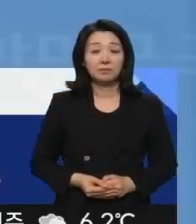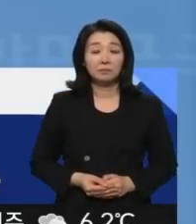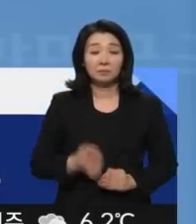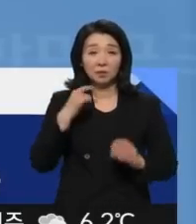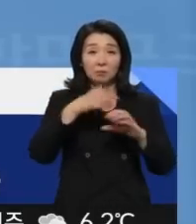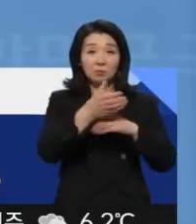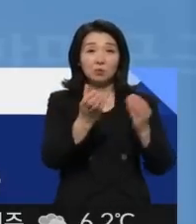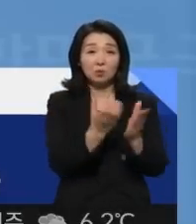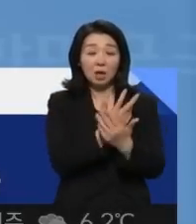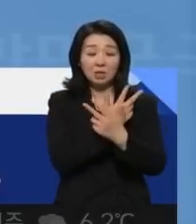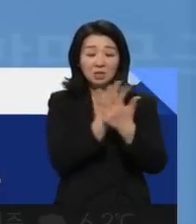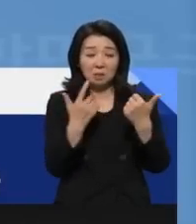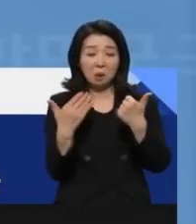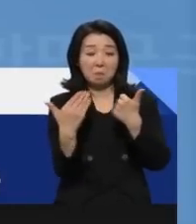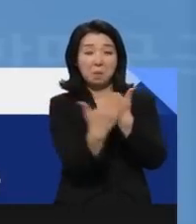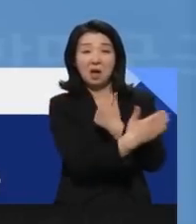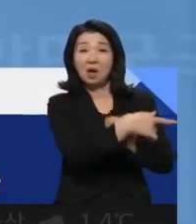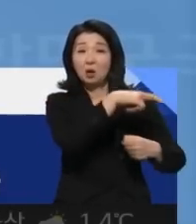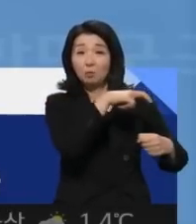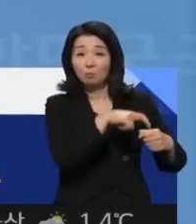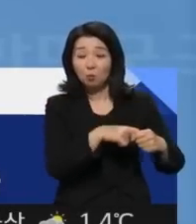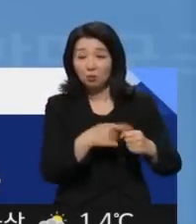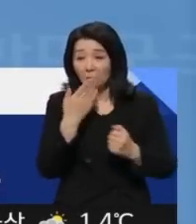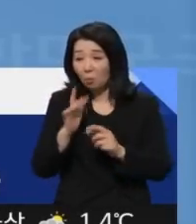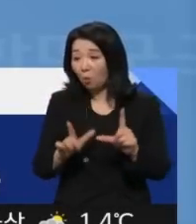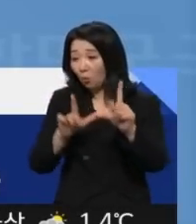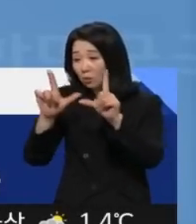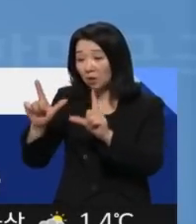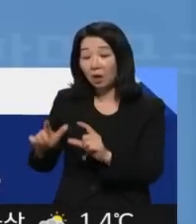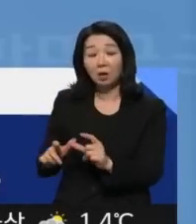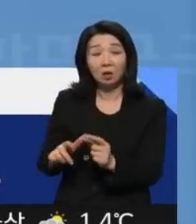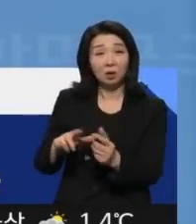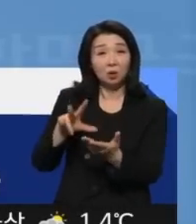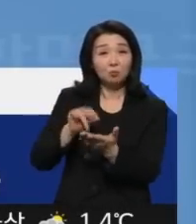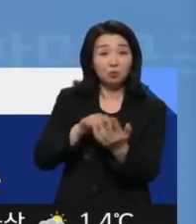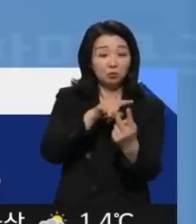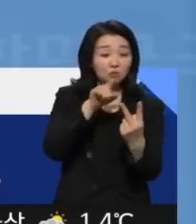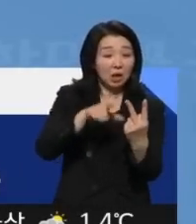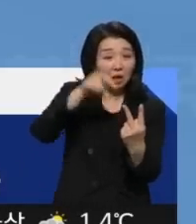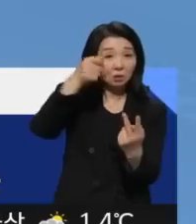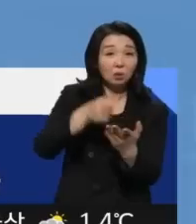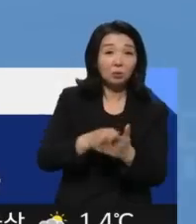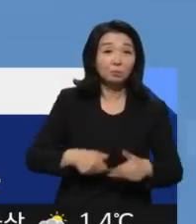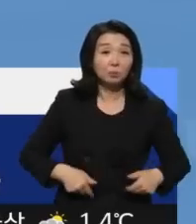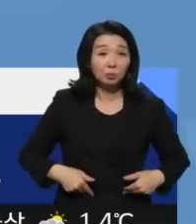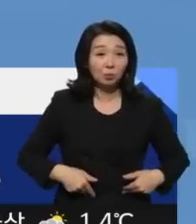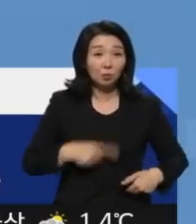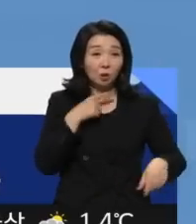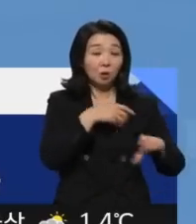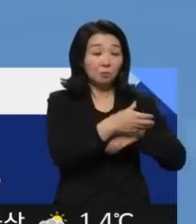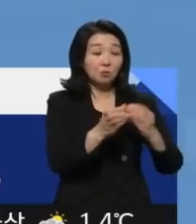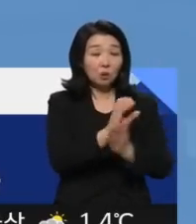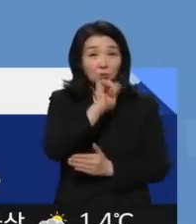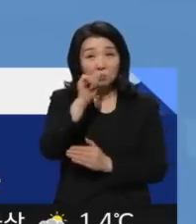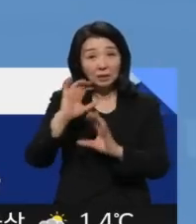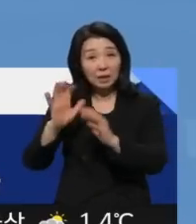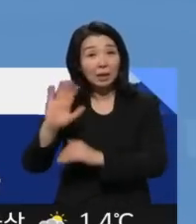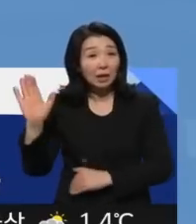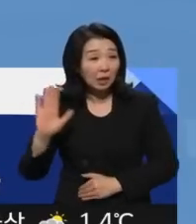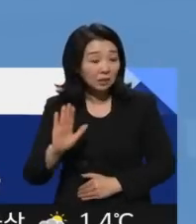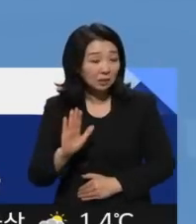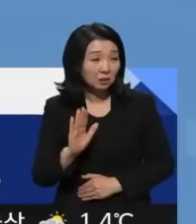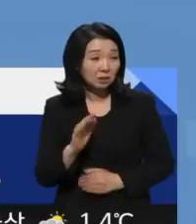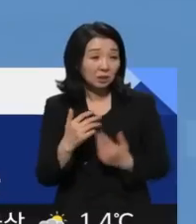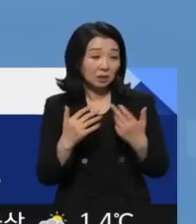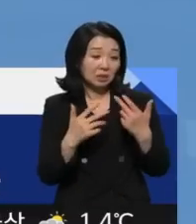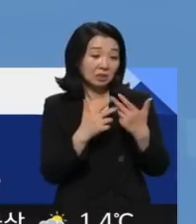민주당은 이재명 방탄과 민생 중 하나를 선택하시기 바랍니다. 민주당은 국민과 나라가 아닌